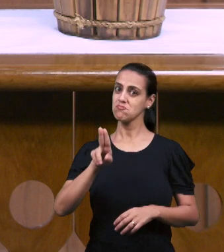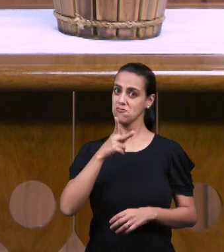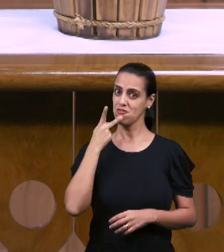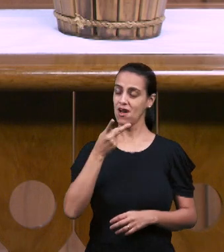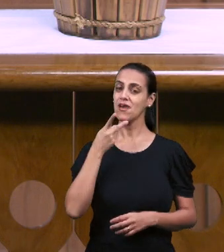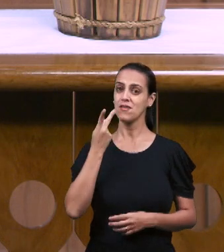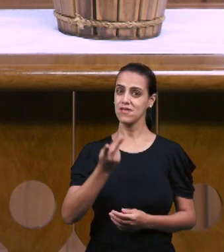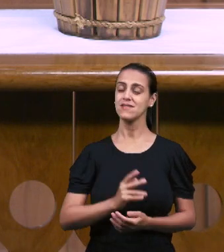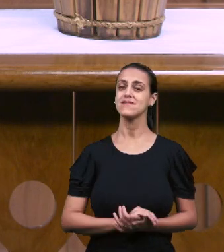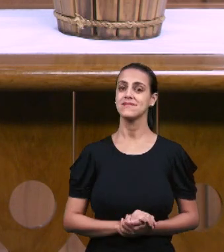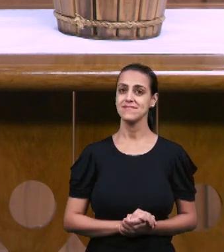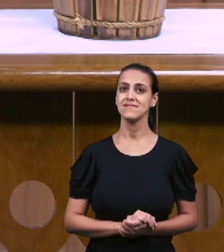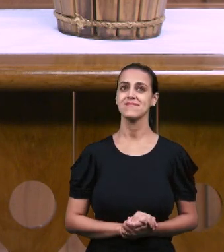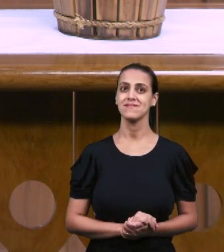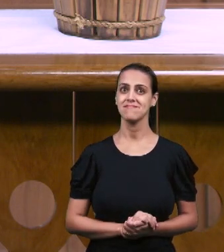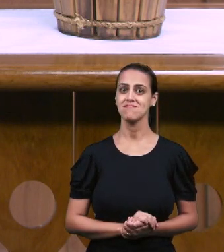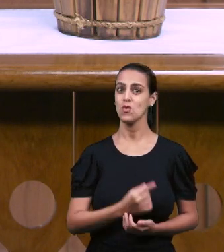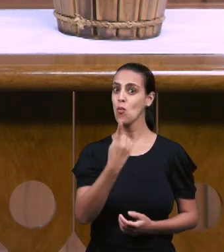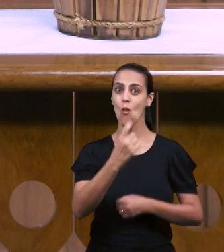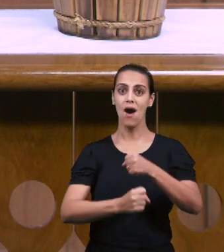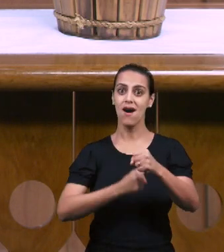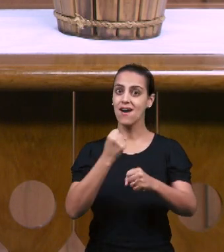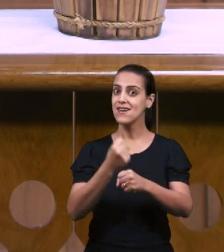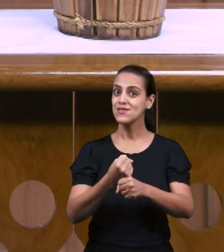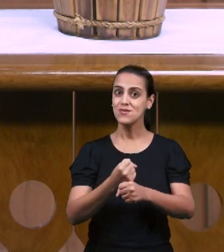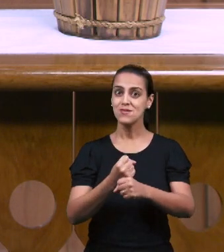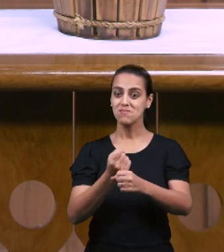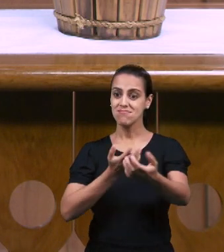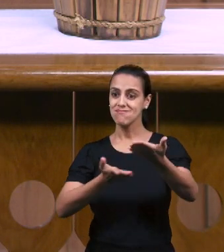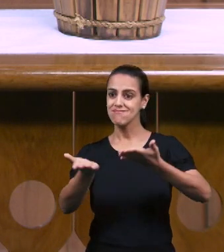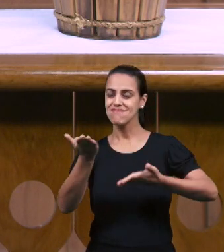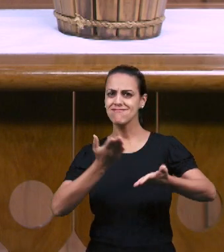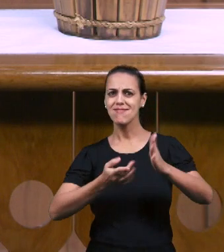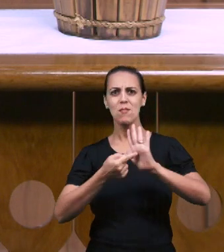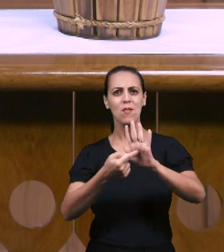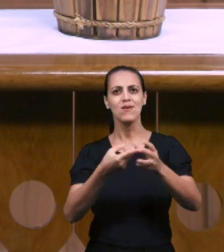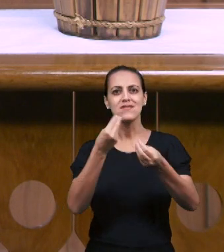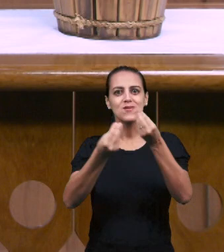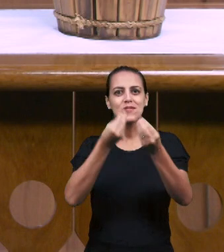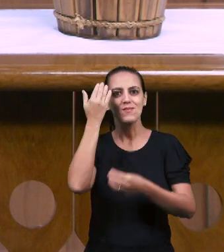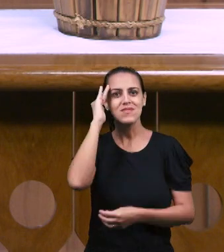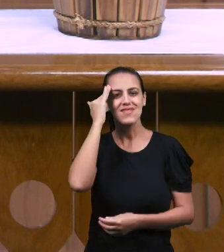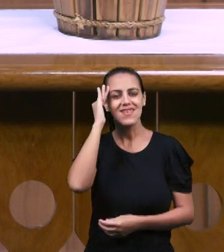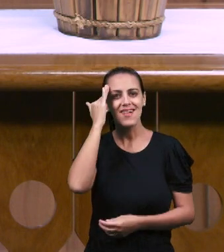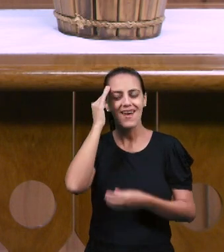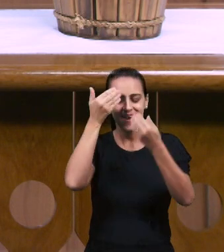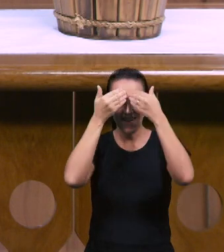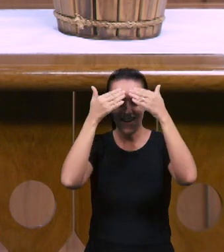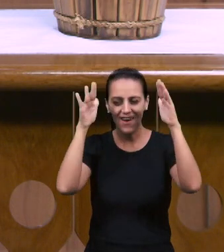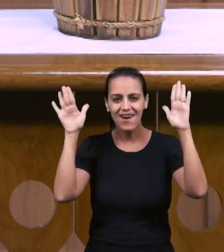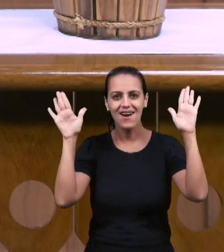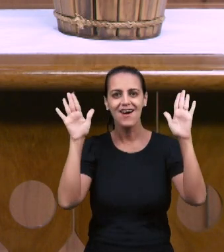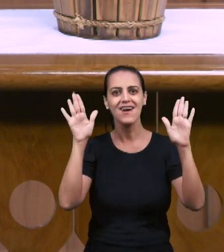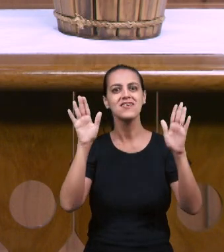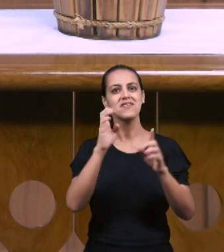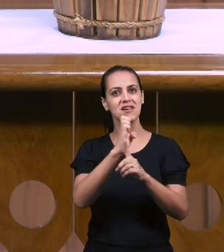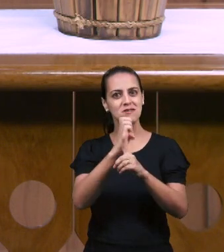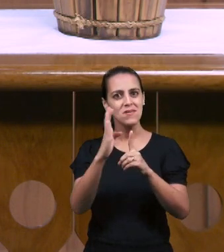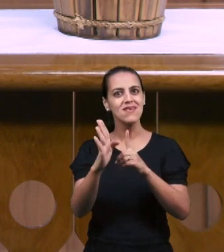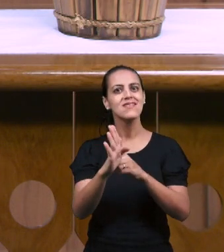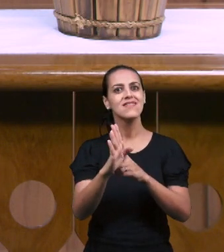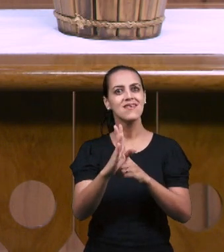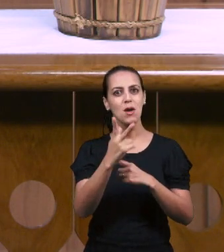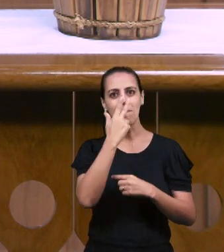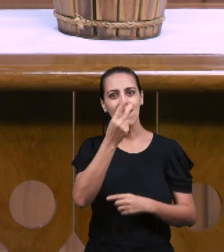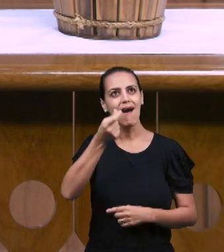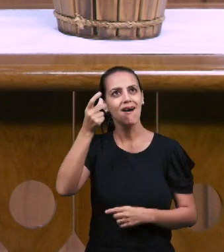qui est avec nous depuis un an et exprime la compréhension de l'école biblique comme si elle était